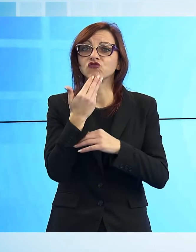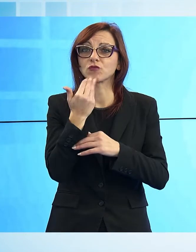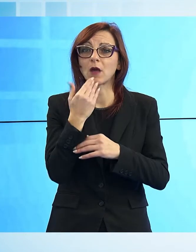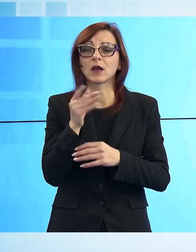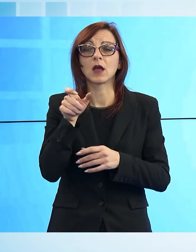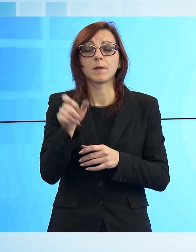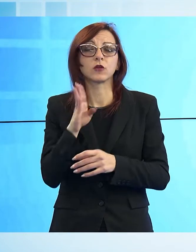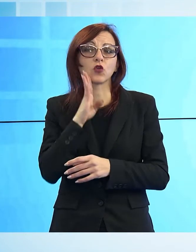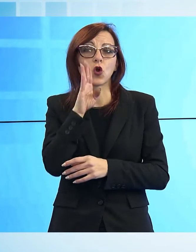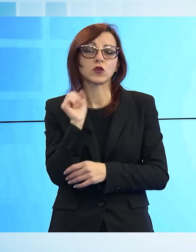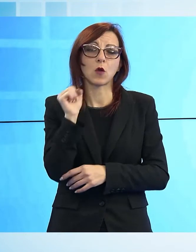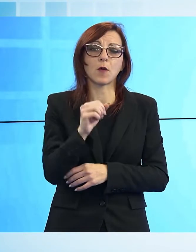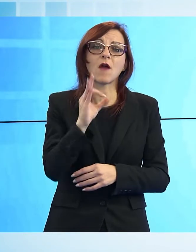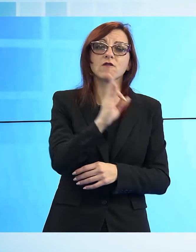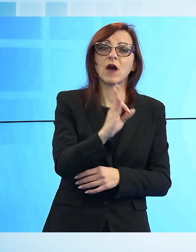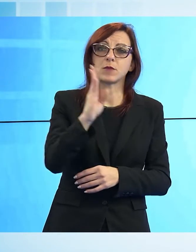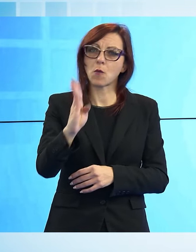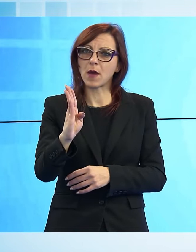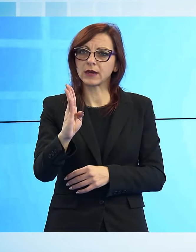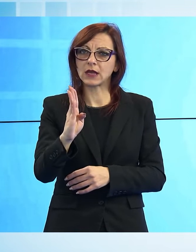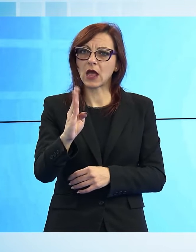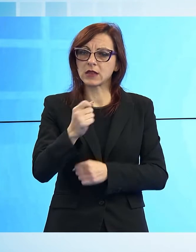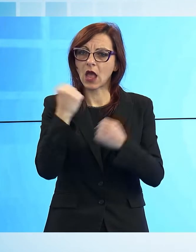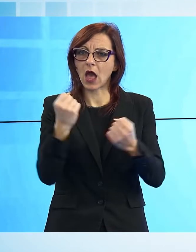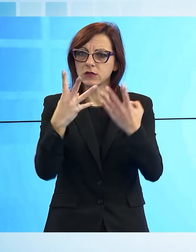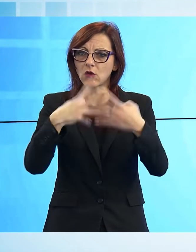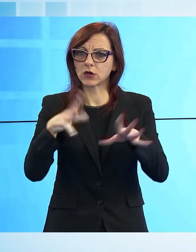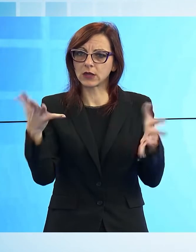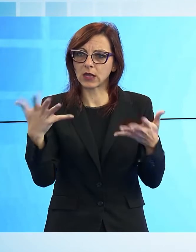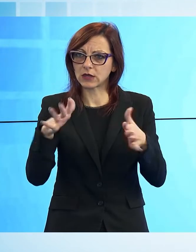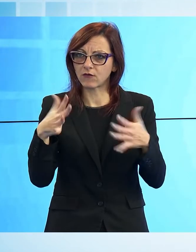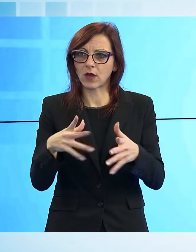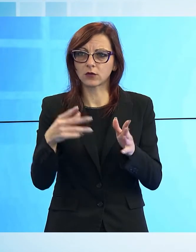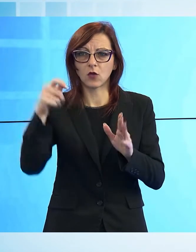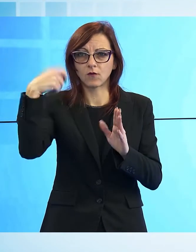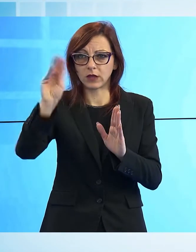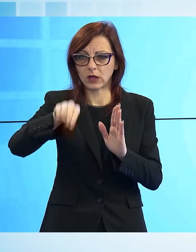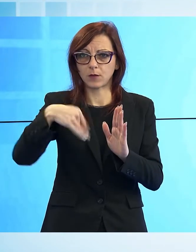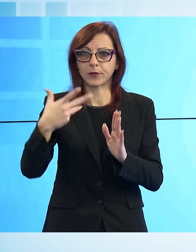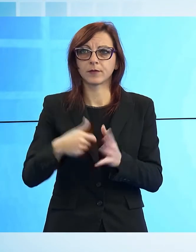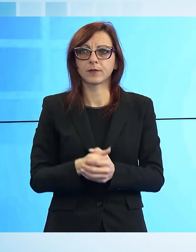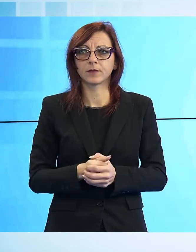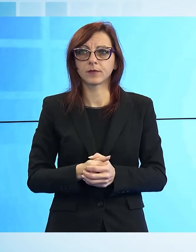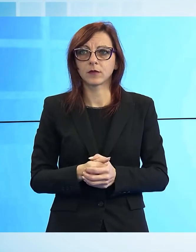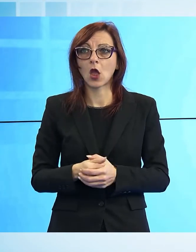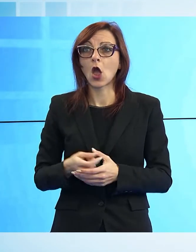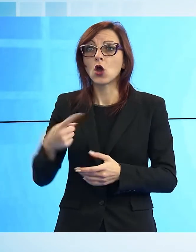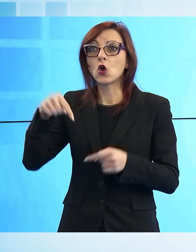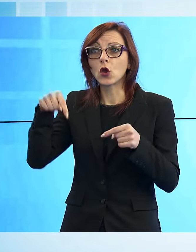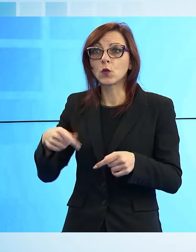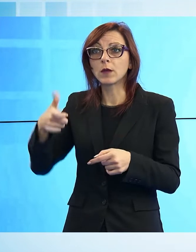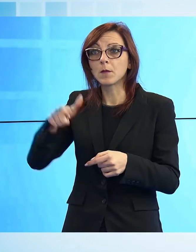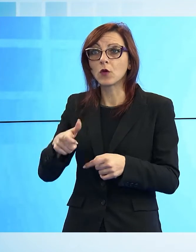consigliere d'opposizione Fabio Barzanti ha preso un'iniziativa e ci ha mandato questo video, vediamo. Siamo qua perché l'Arancio ha tanti quartieri